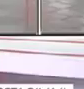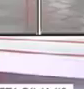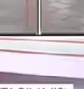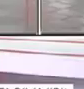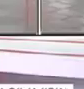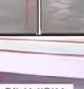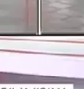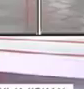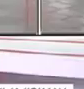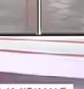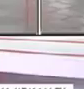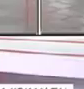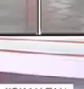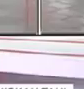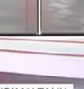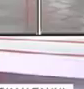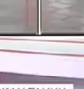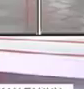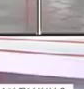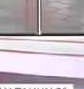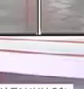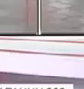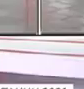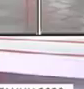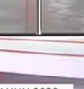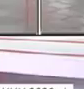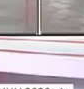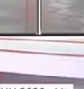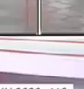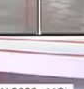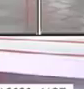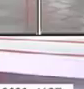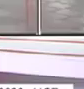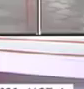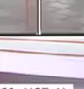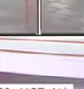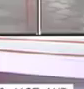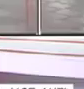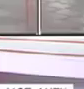bersama kami. Ya, Nasional 8 terus membawa Malaysia ke depan. Assalamualaikum. Salam hormat, jumpa lagi. Ya.